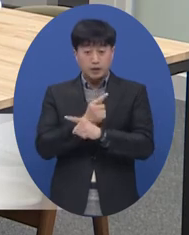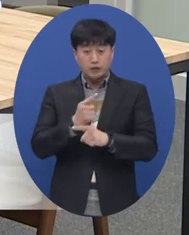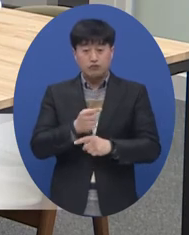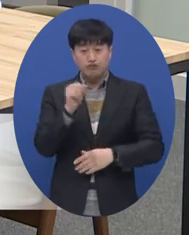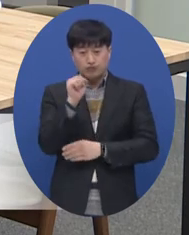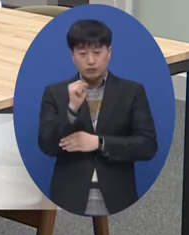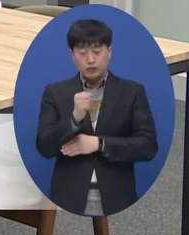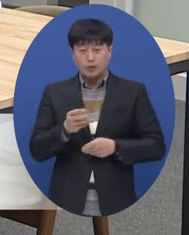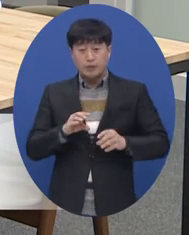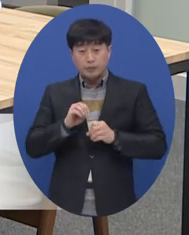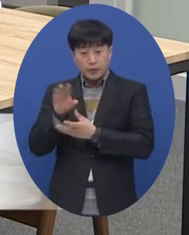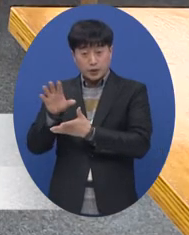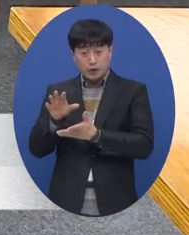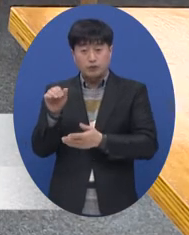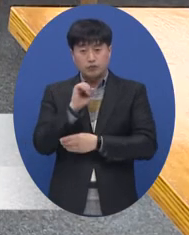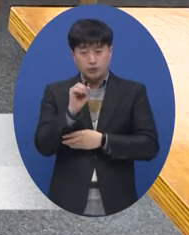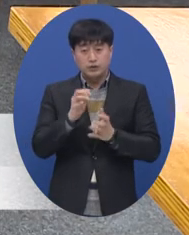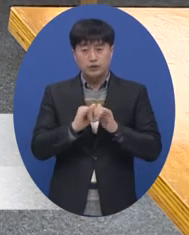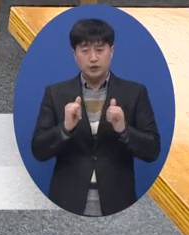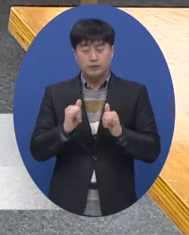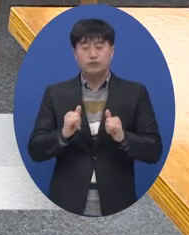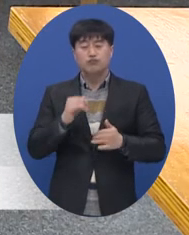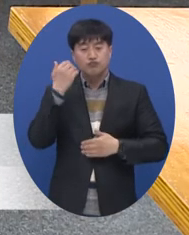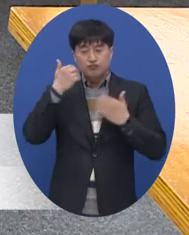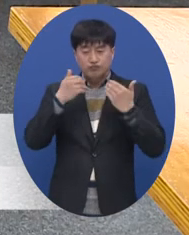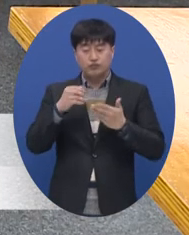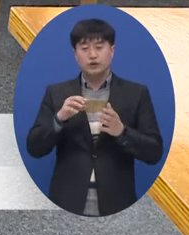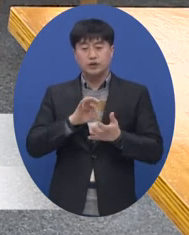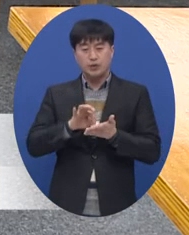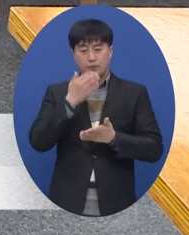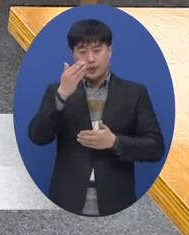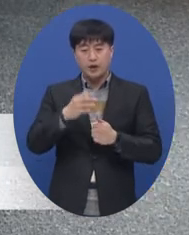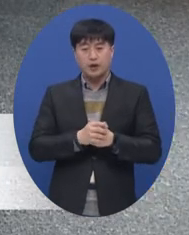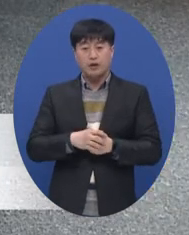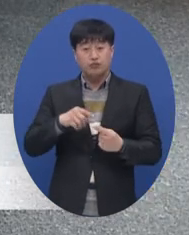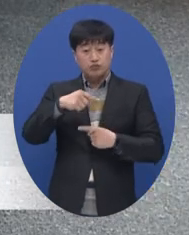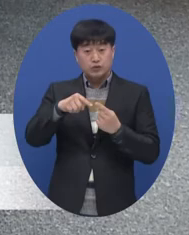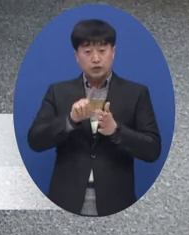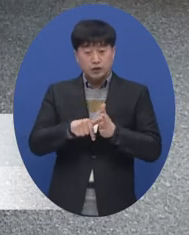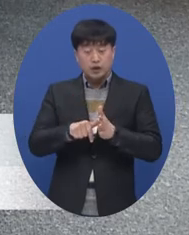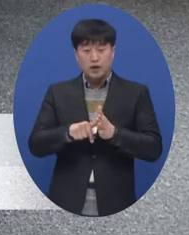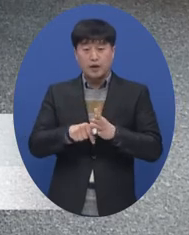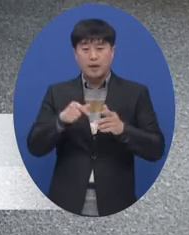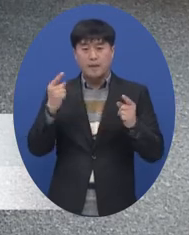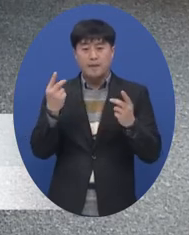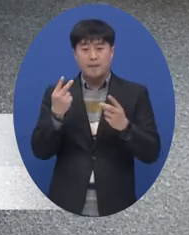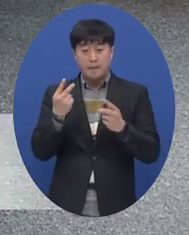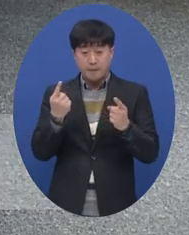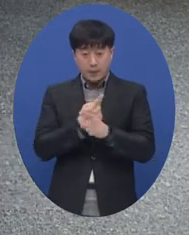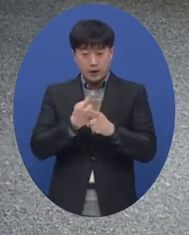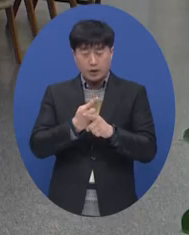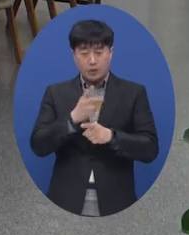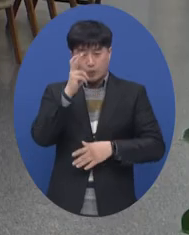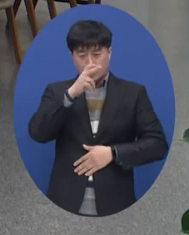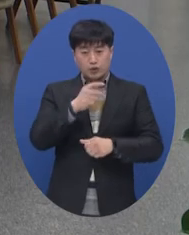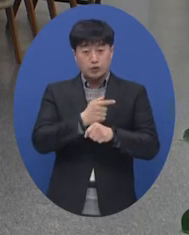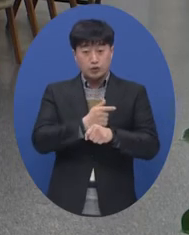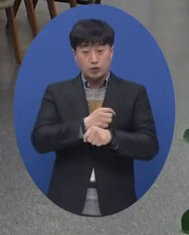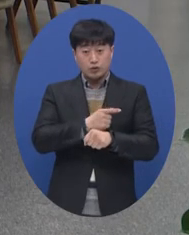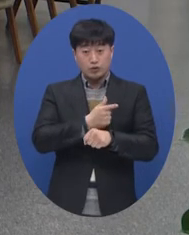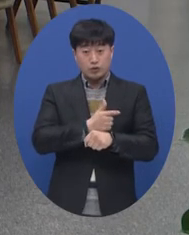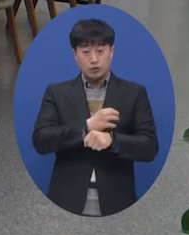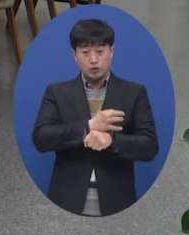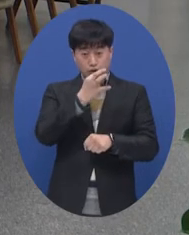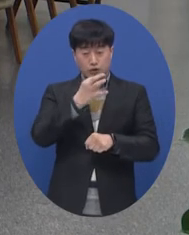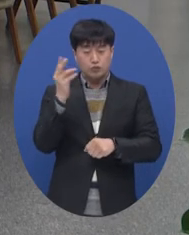택배 기사와 같은 이동 노동자라면 누구나 이용할 수 있습니다 운영시간은 매일 오전 10시부터 다음날 오전